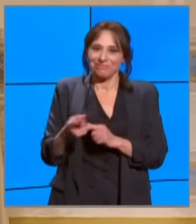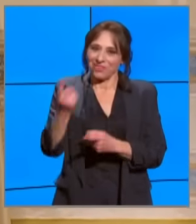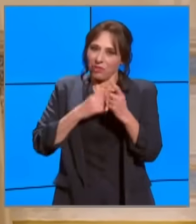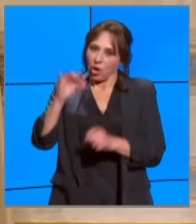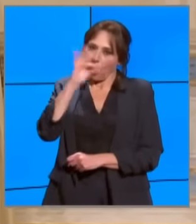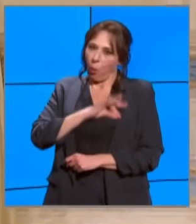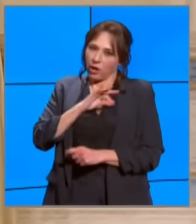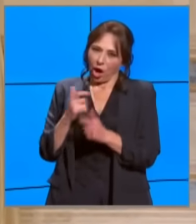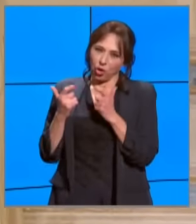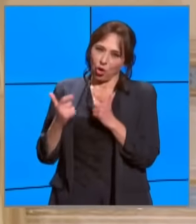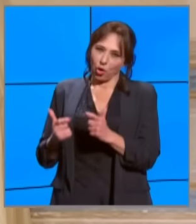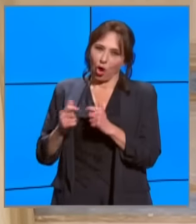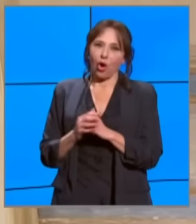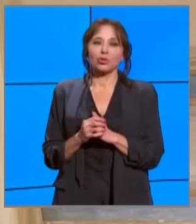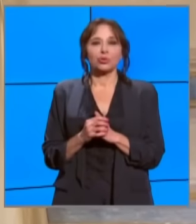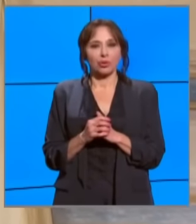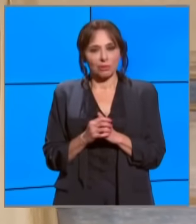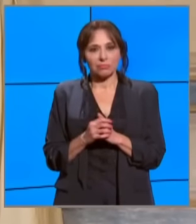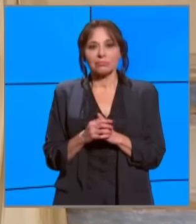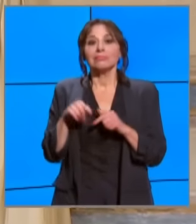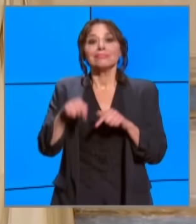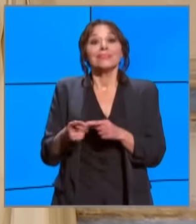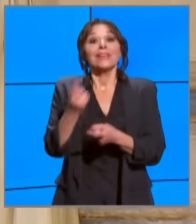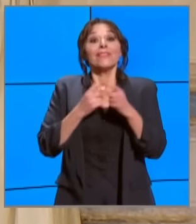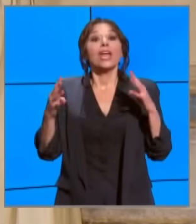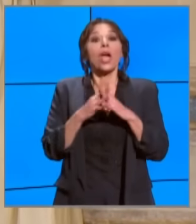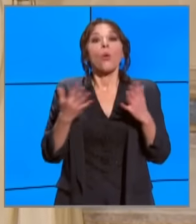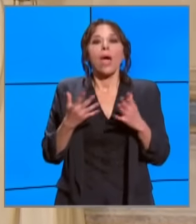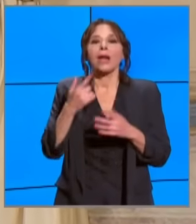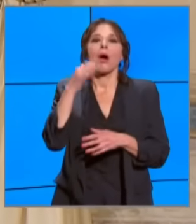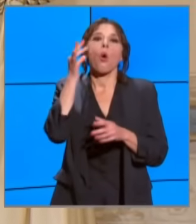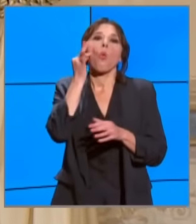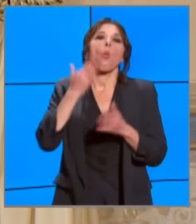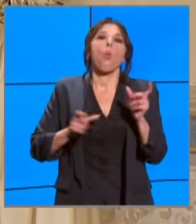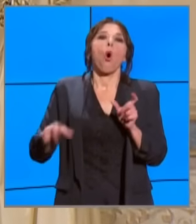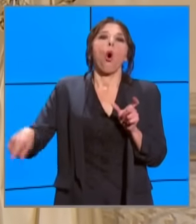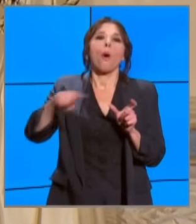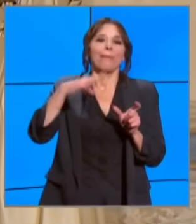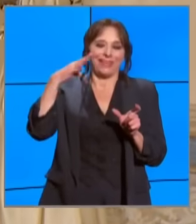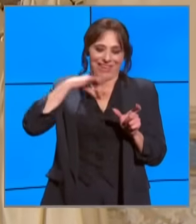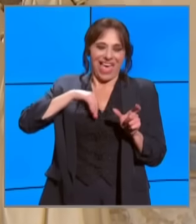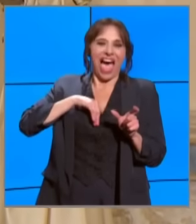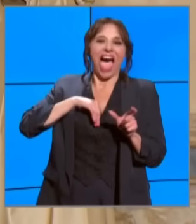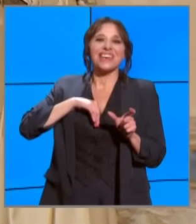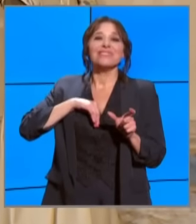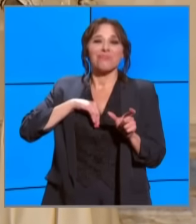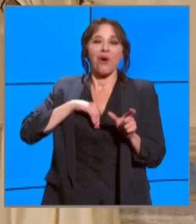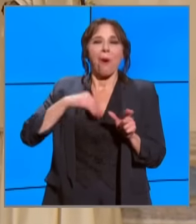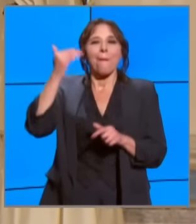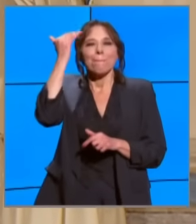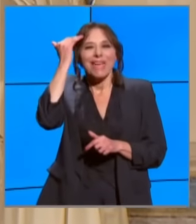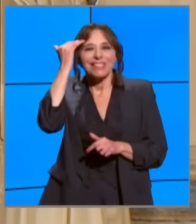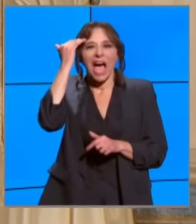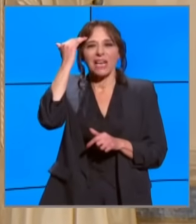guadagni nasce da quel che c'è nell'animo degli uomini dalla mentalità che si coltiva dagli